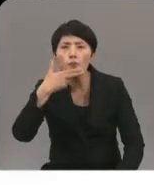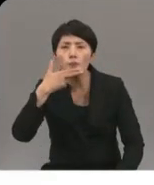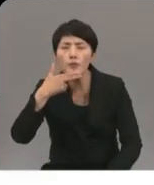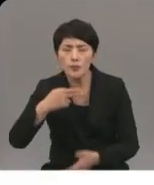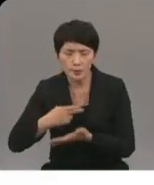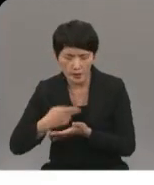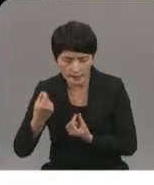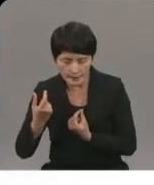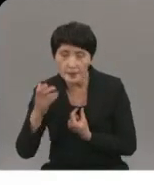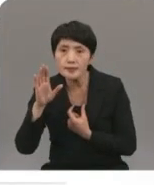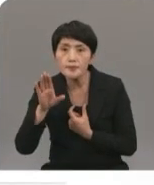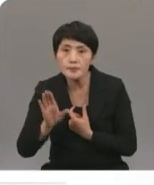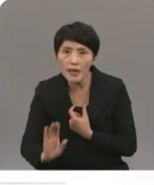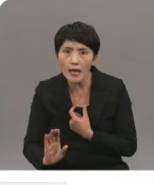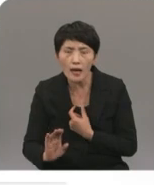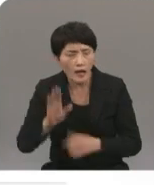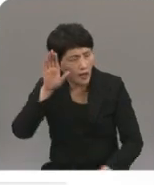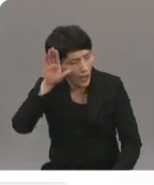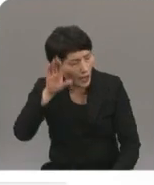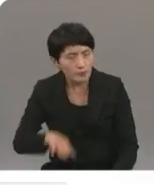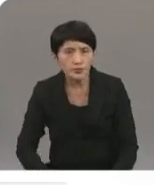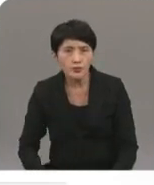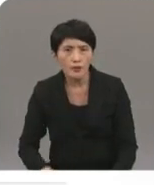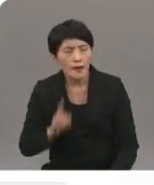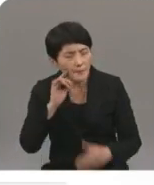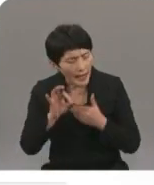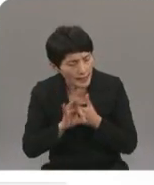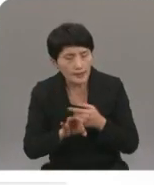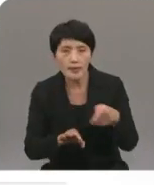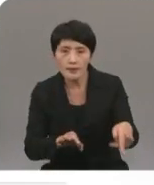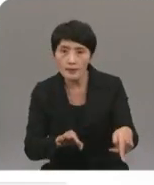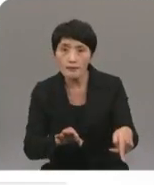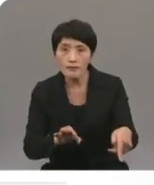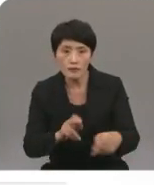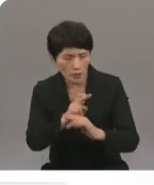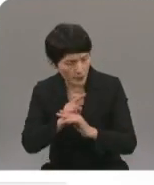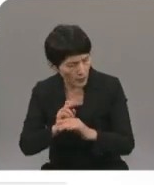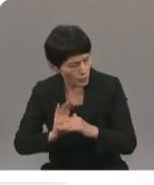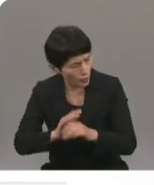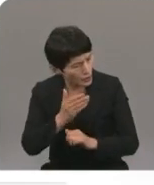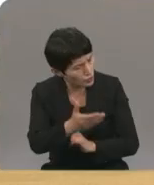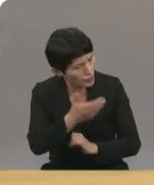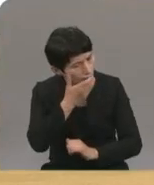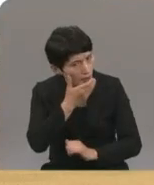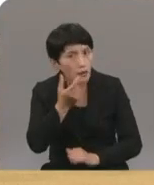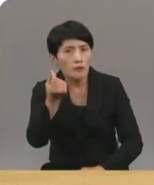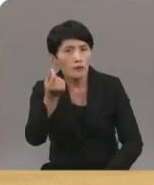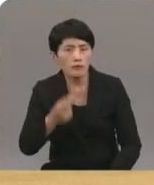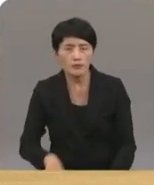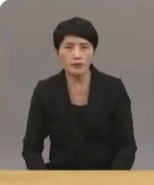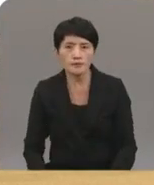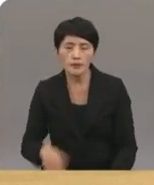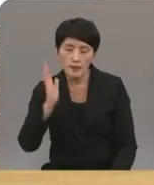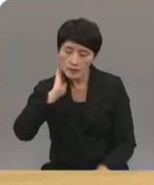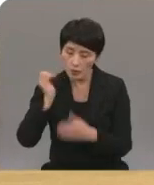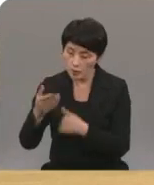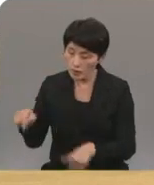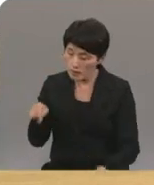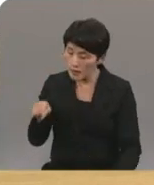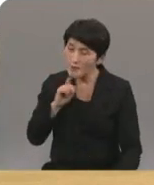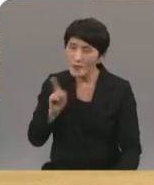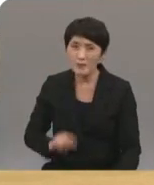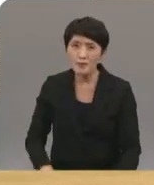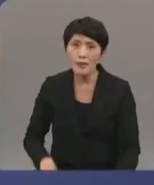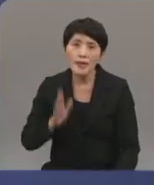兰方案的提问时表示，如果在乌克兰发生大规模平民遭袭击或屠杀，出现严重违反